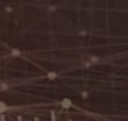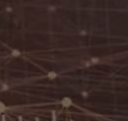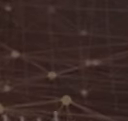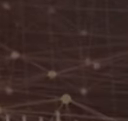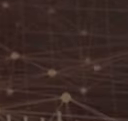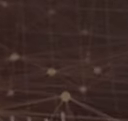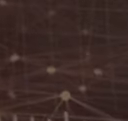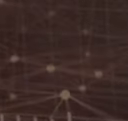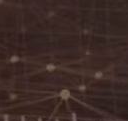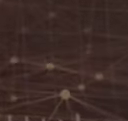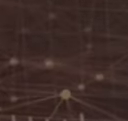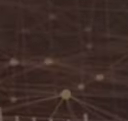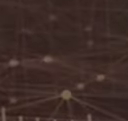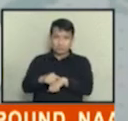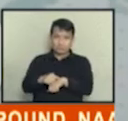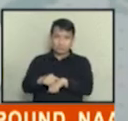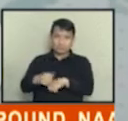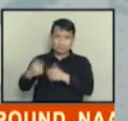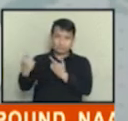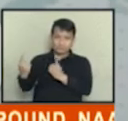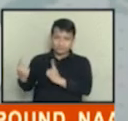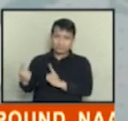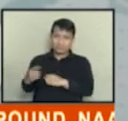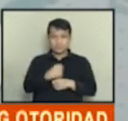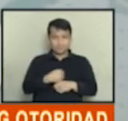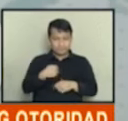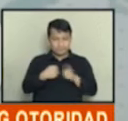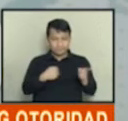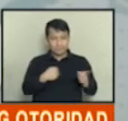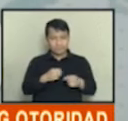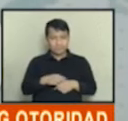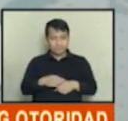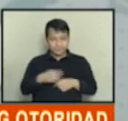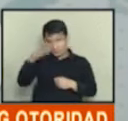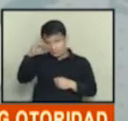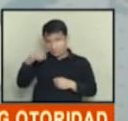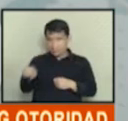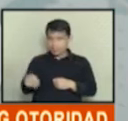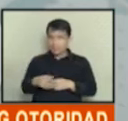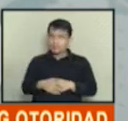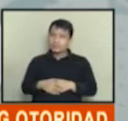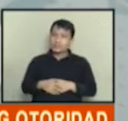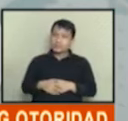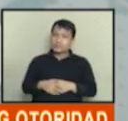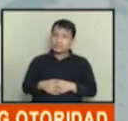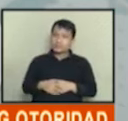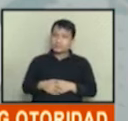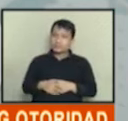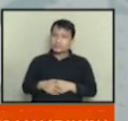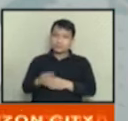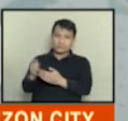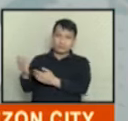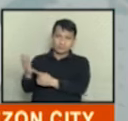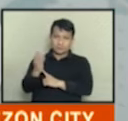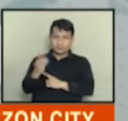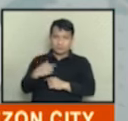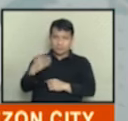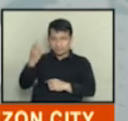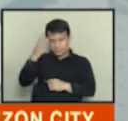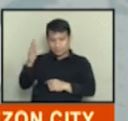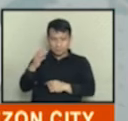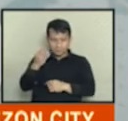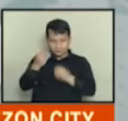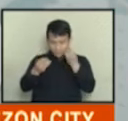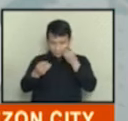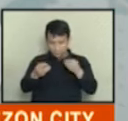nag-usap kami sa Singapore, lalaki sa lalaki, sabi niya, titigilan niya na. Nag-iiyak pa nga po eh. Tapos, pakitang tao lang din, magpaikot. Nung nakauwi na